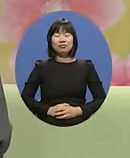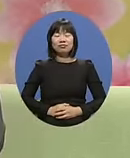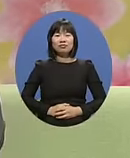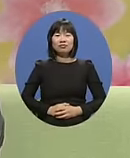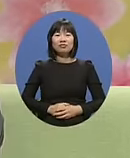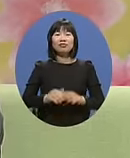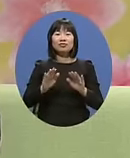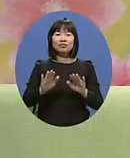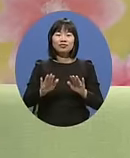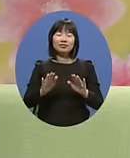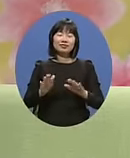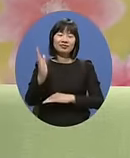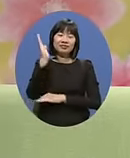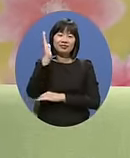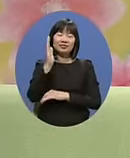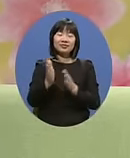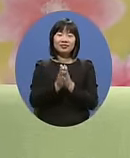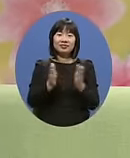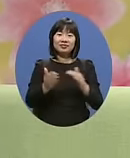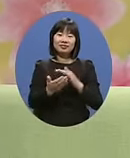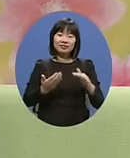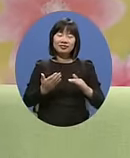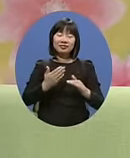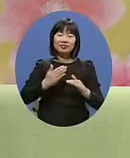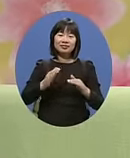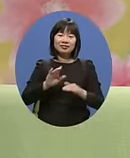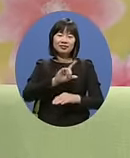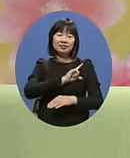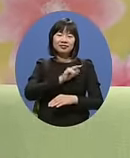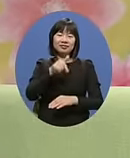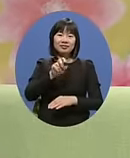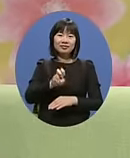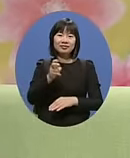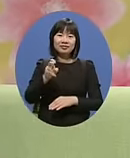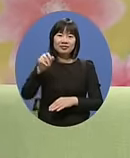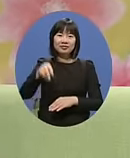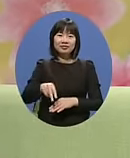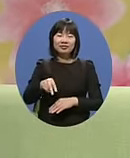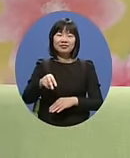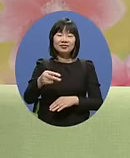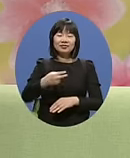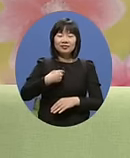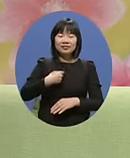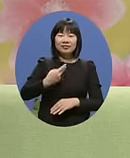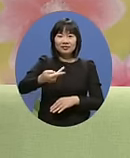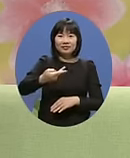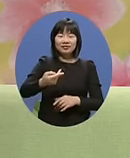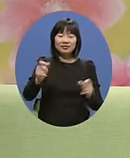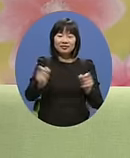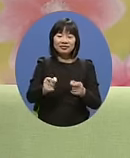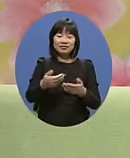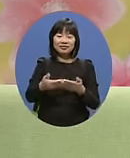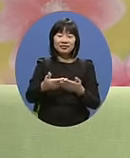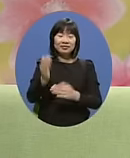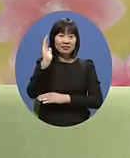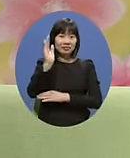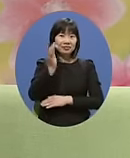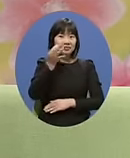자존감에 대한 이야기 본격적으로 시작하기 전에 저 오늘 김영규 씨랑 저랑 짧은 동화 한 편을 들려드릴게요. 잘